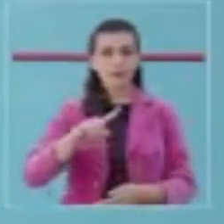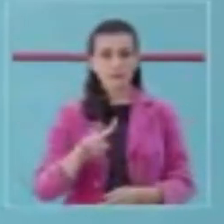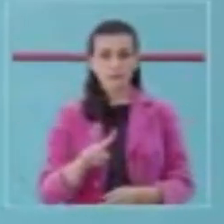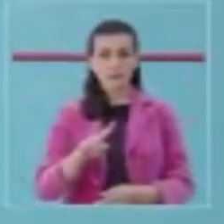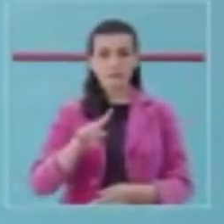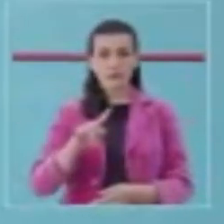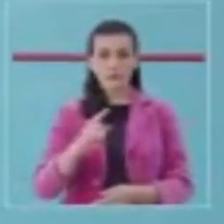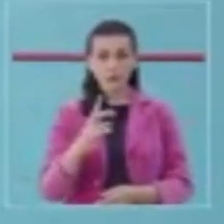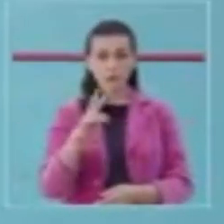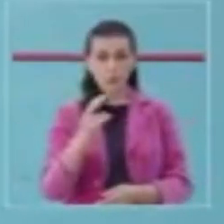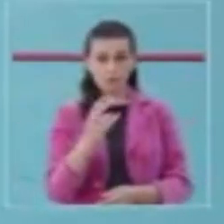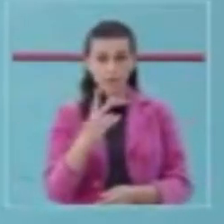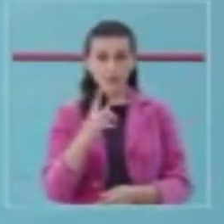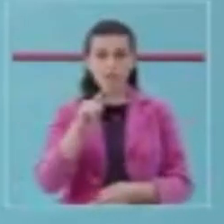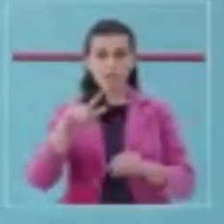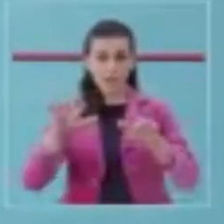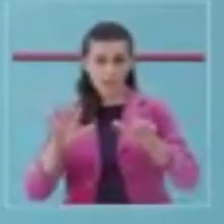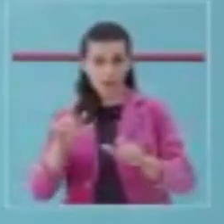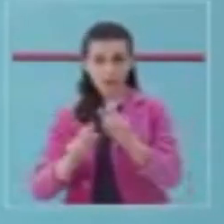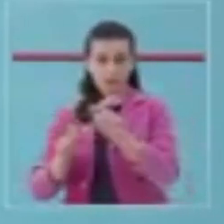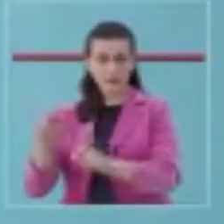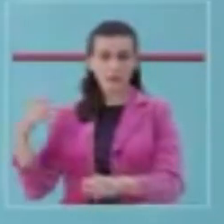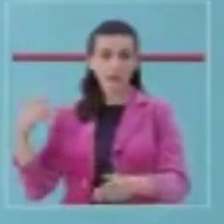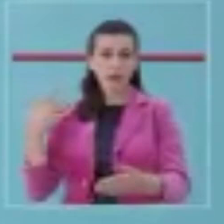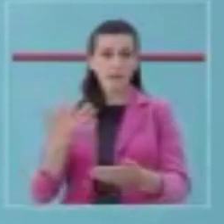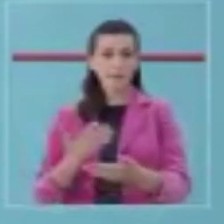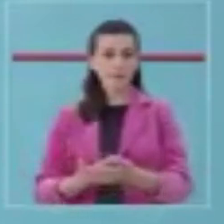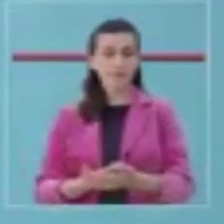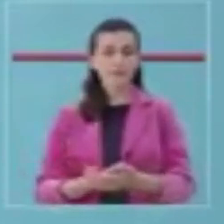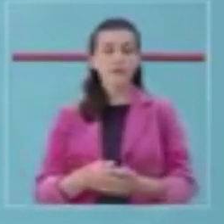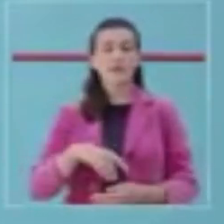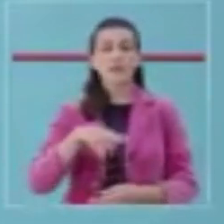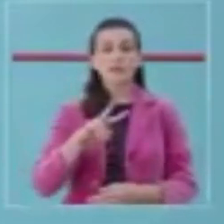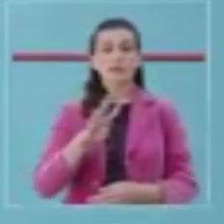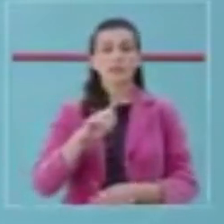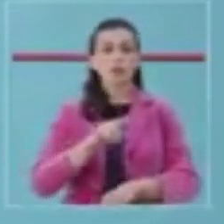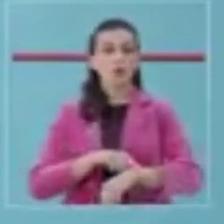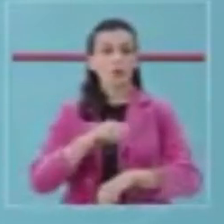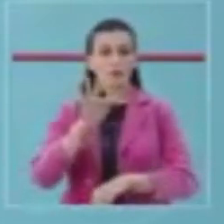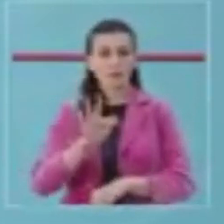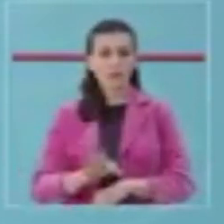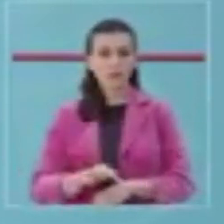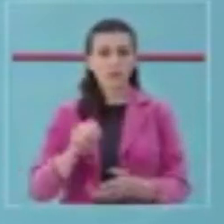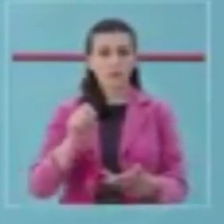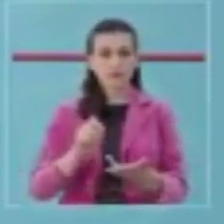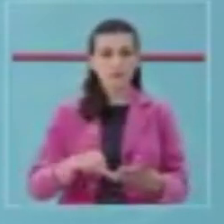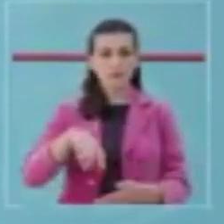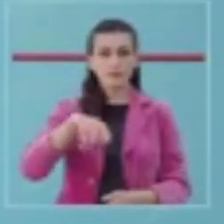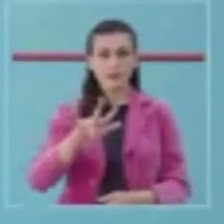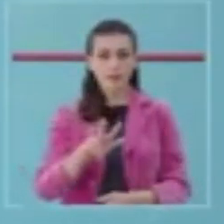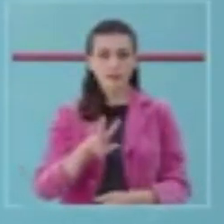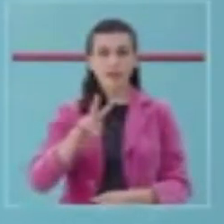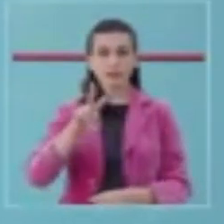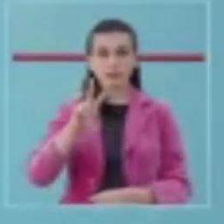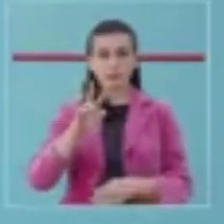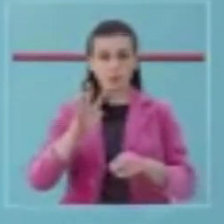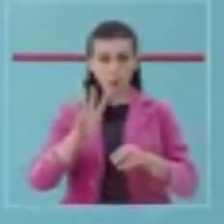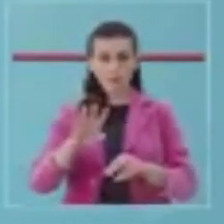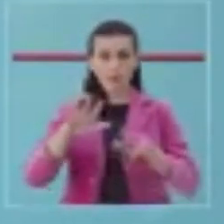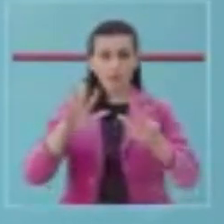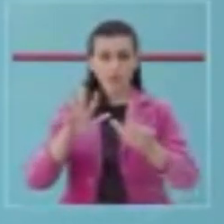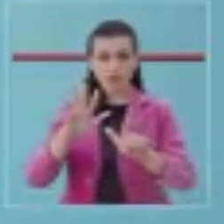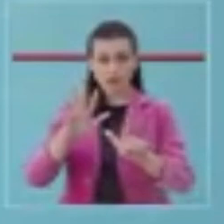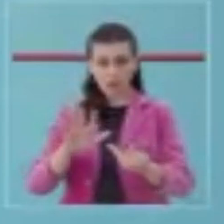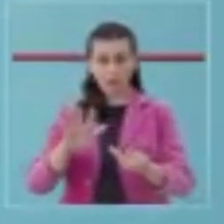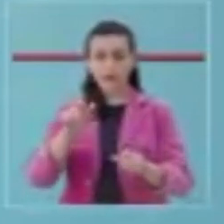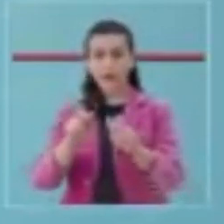1217 që nga fillimi i epidemisë. Gjatë 24 orëve të fundit janë kryer 347 testime